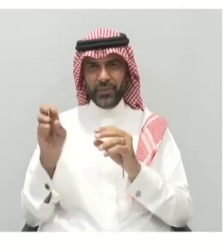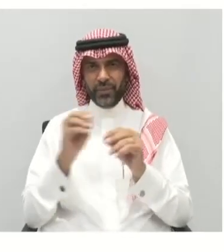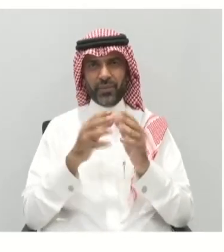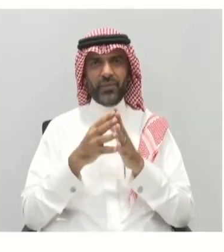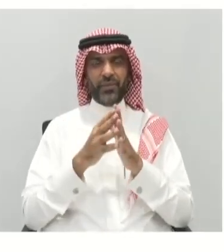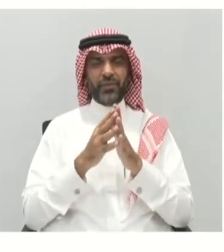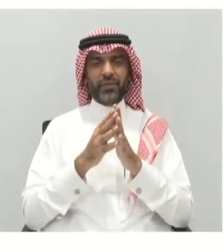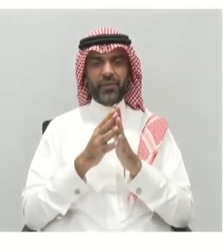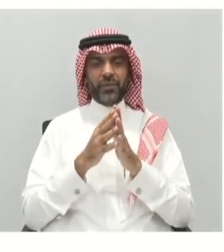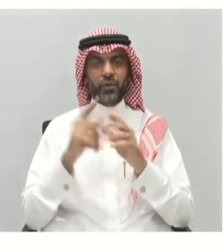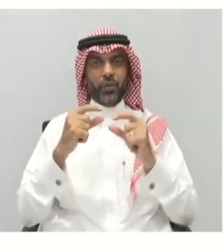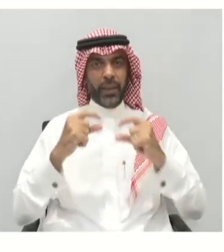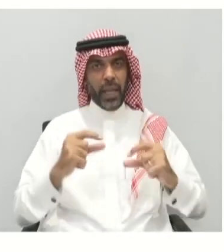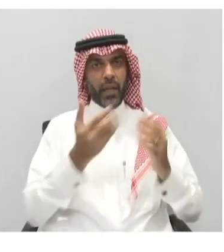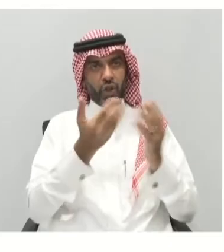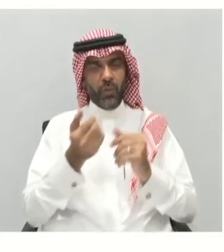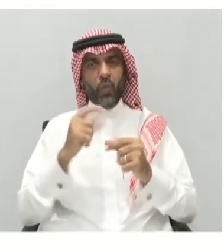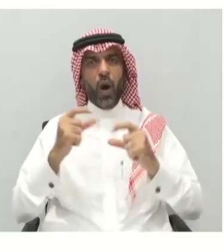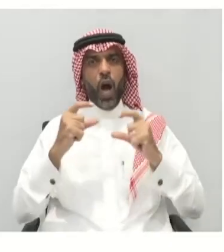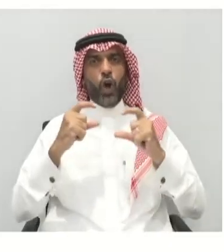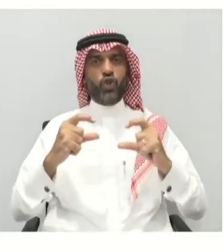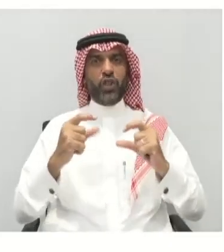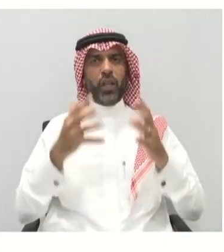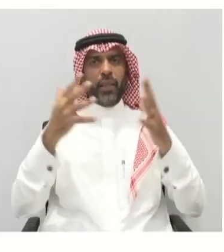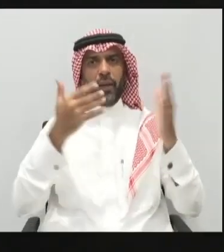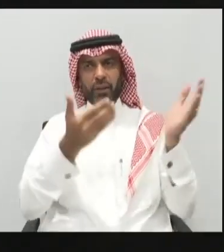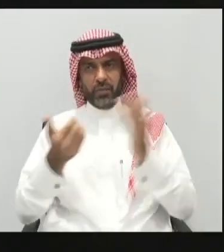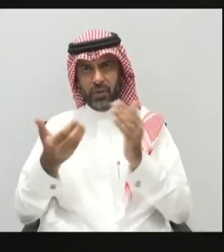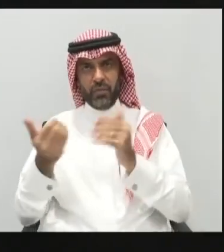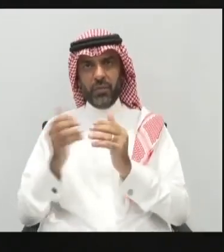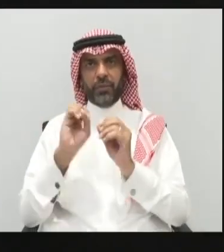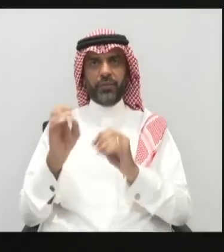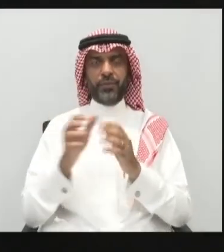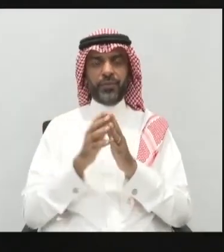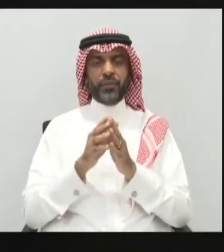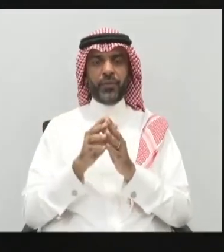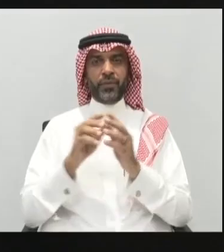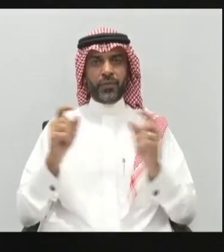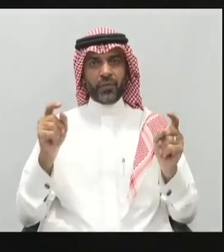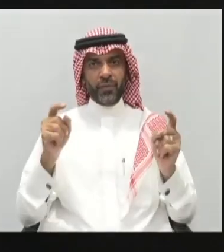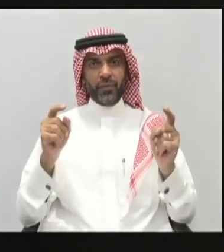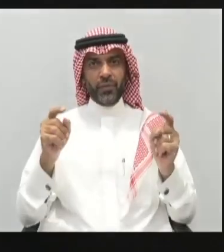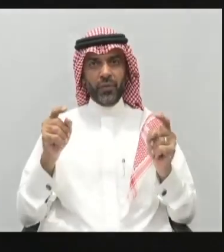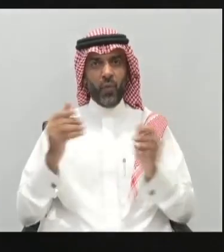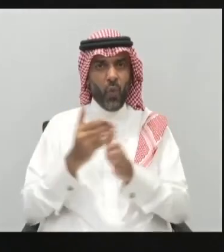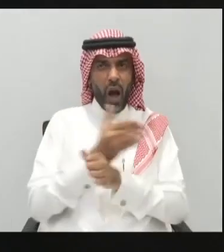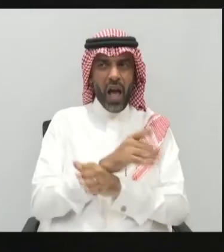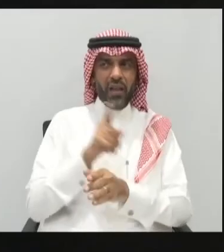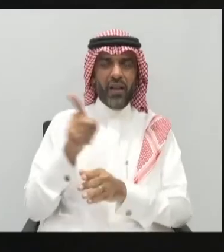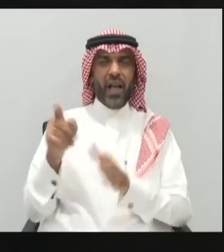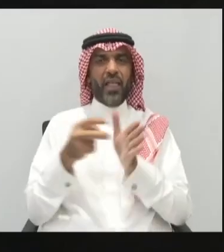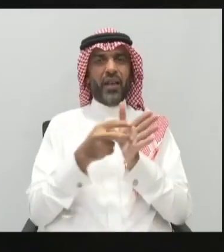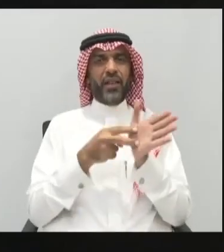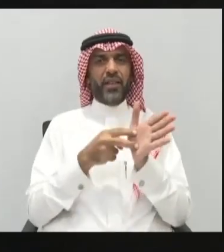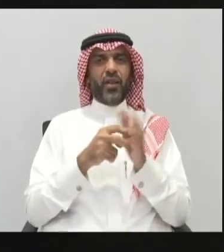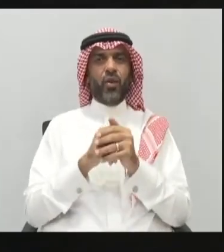المسوغات وناتي بادله وناتي بحجه مثلا مخالفه لهذا الادعاء وهذه النتيجه